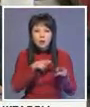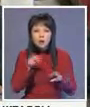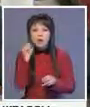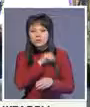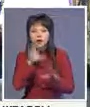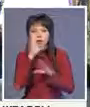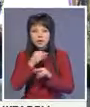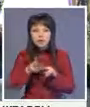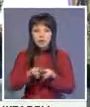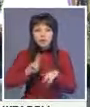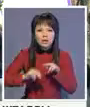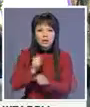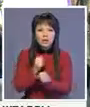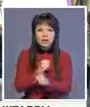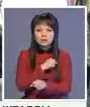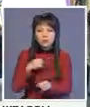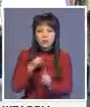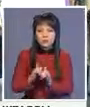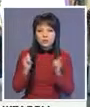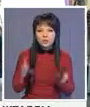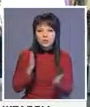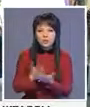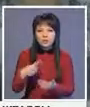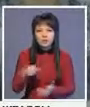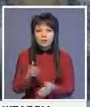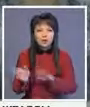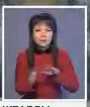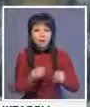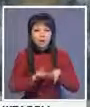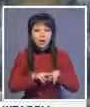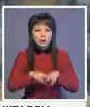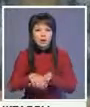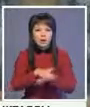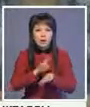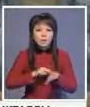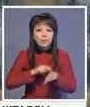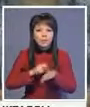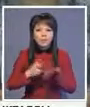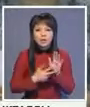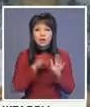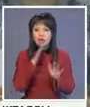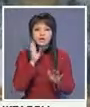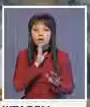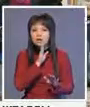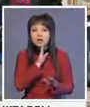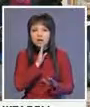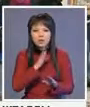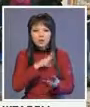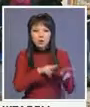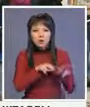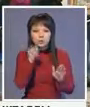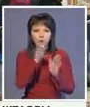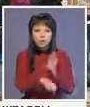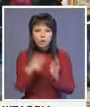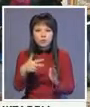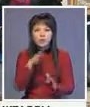ұрланған. Қару қолданып жасалатын қылмыс та өршіп тұр. Өткен аптаның өзінде елордалық полицейлер 18 жасар бойжеткенді аңшылық мылтықпен атып